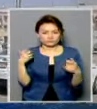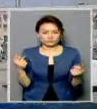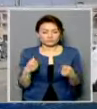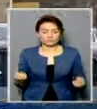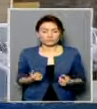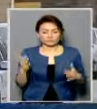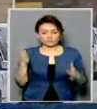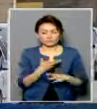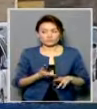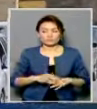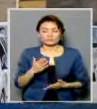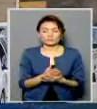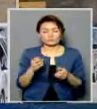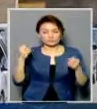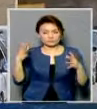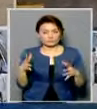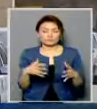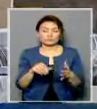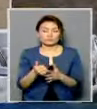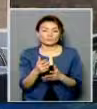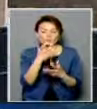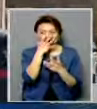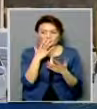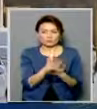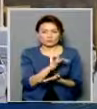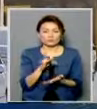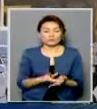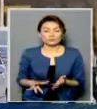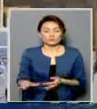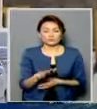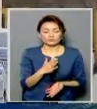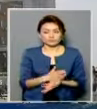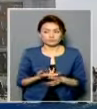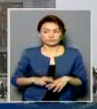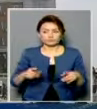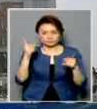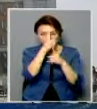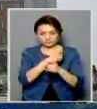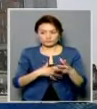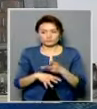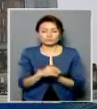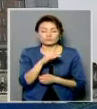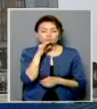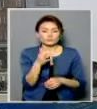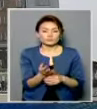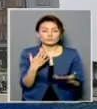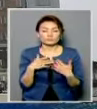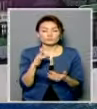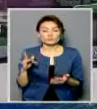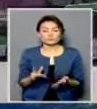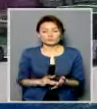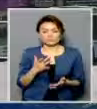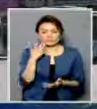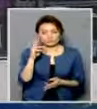зимней погодой. Также есть освещение, подключенное отопление, центральные коммуникации. Как сообщает сектор координации отношений с